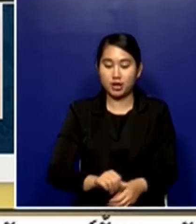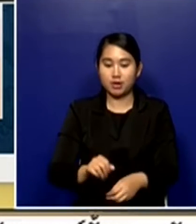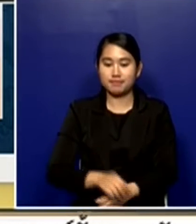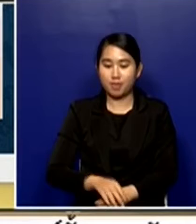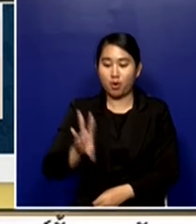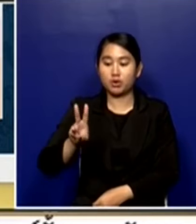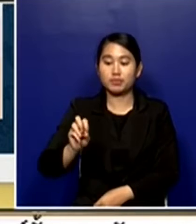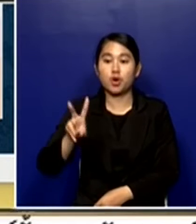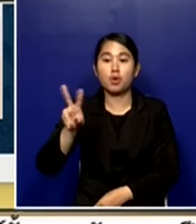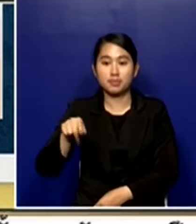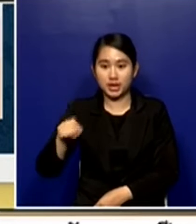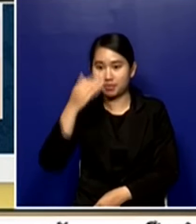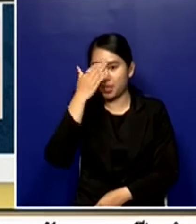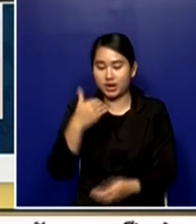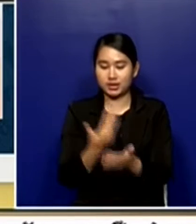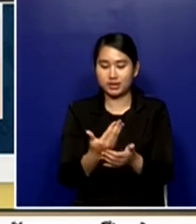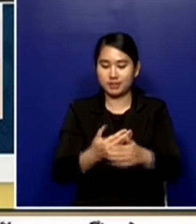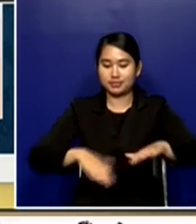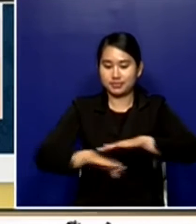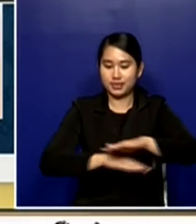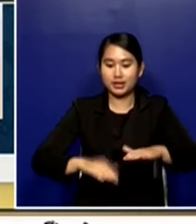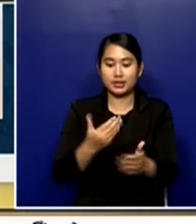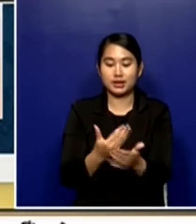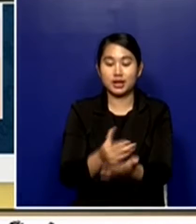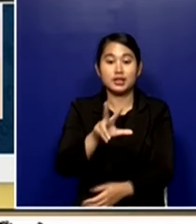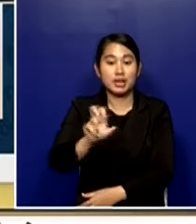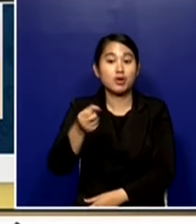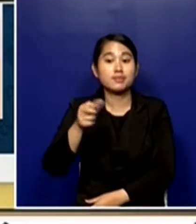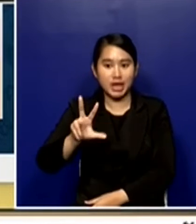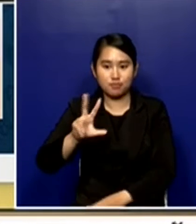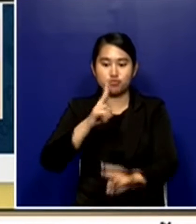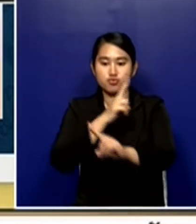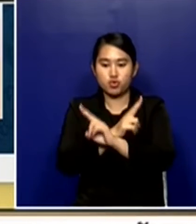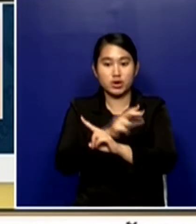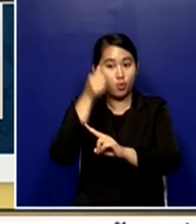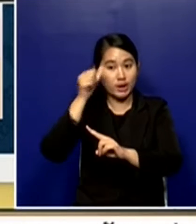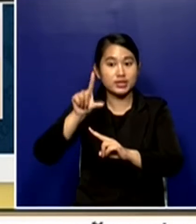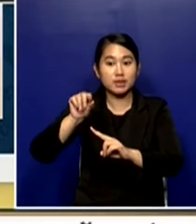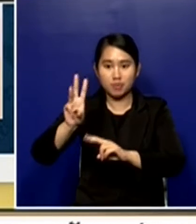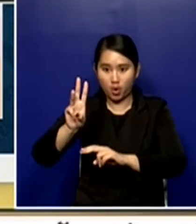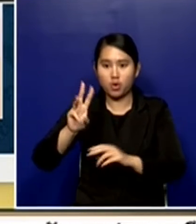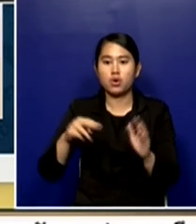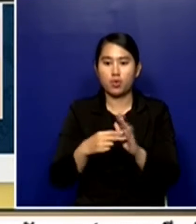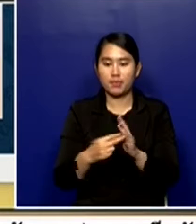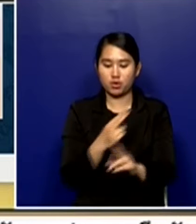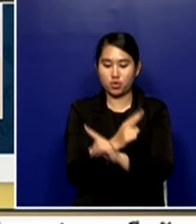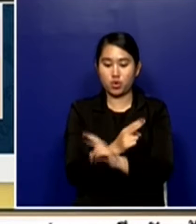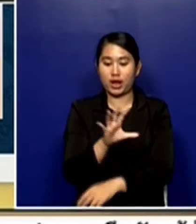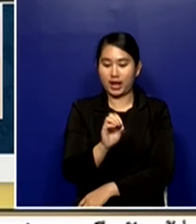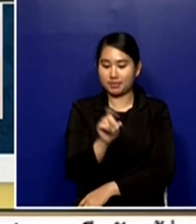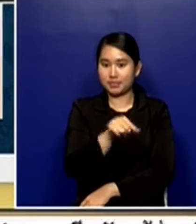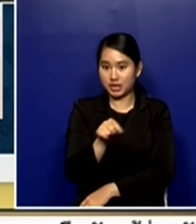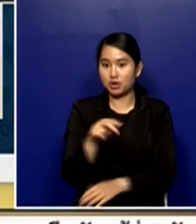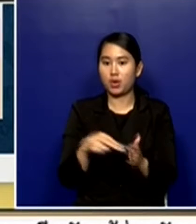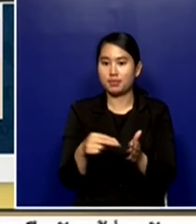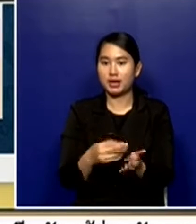าค่าแงขต่ำ อยู่ที่ 313 บาท คูได 26 วนนะครับถ้าคูได้ 50% จะ